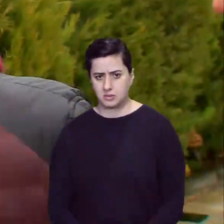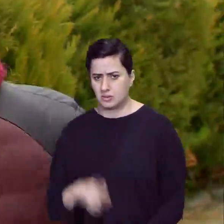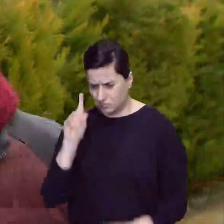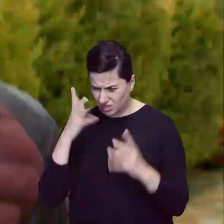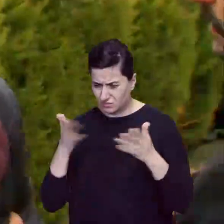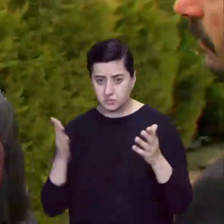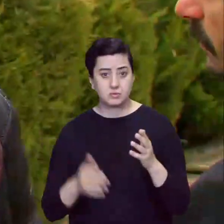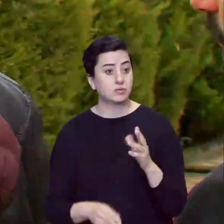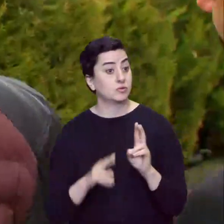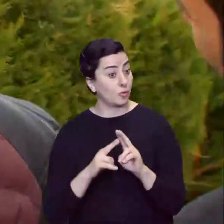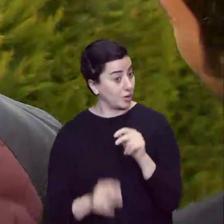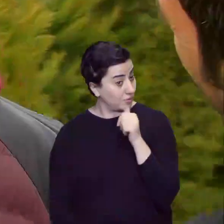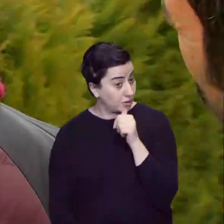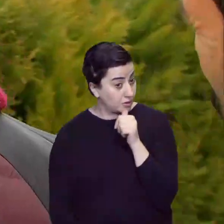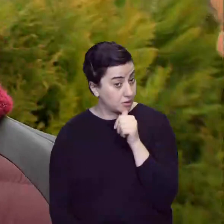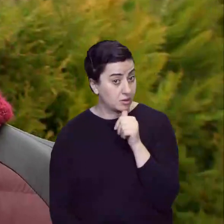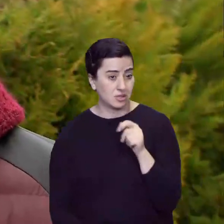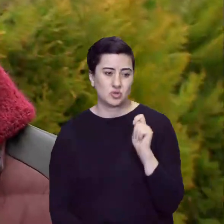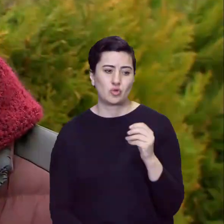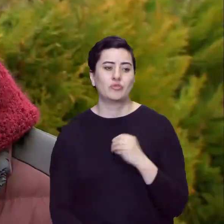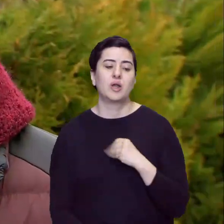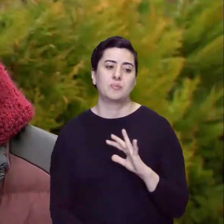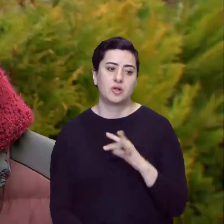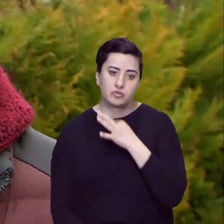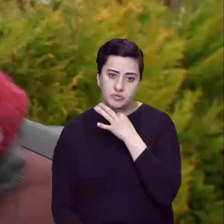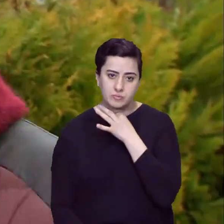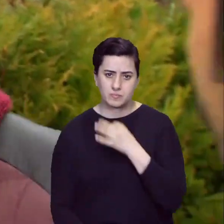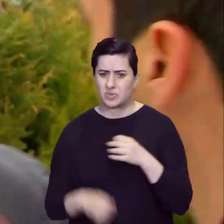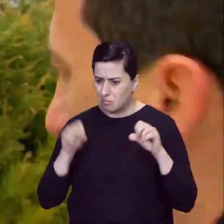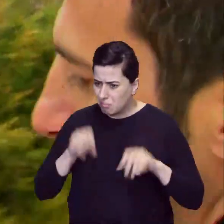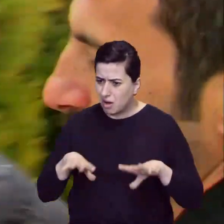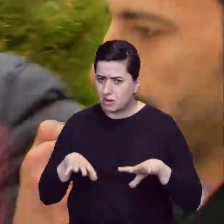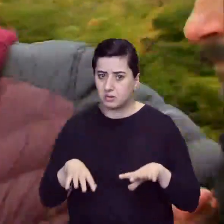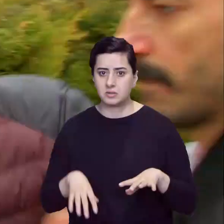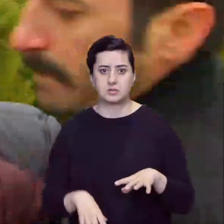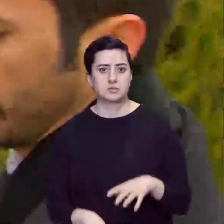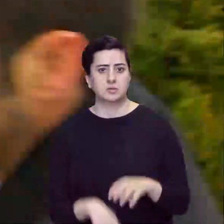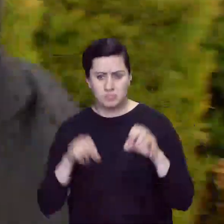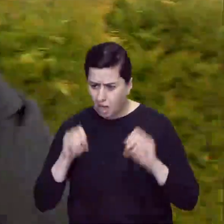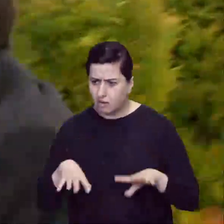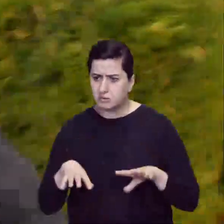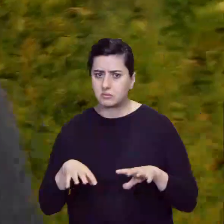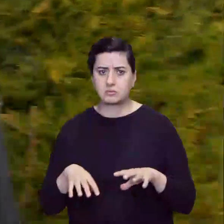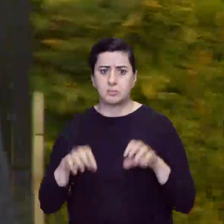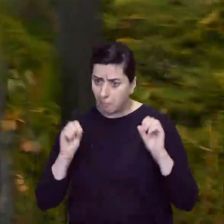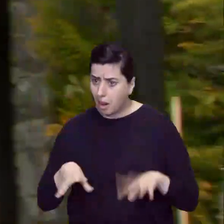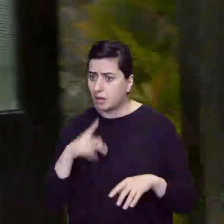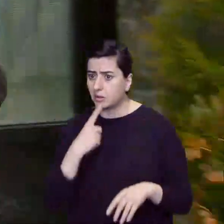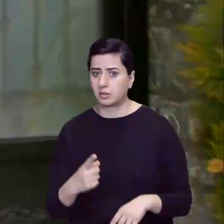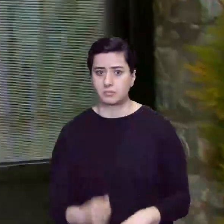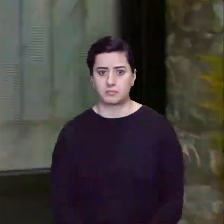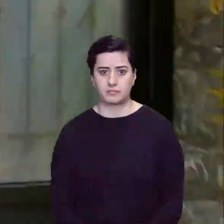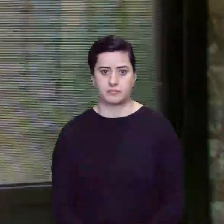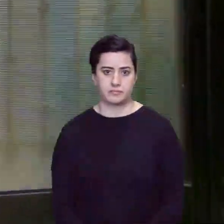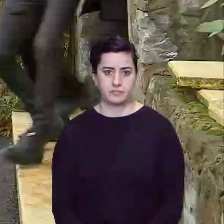manyak mısınız çekelim Koray ya? Bey, işimizi zorlaştırmayın. Çek şu elini ya. Lan bırak, bıraksana.